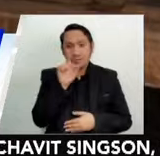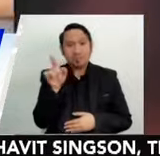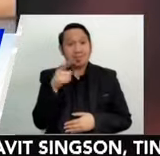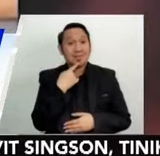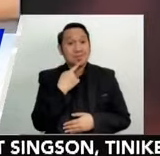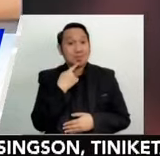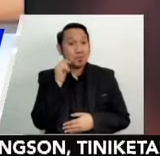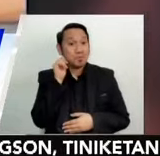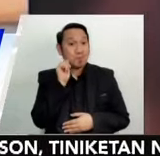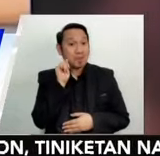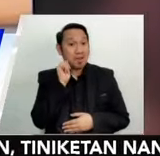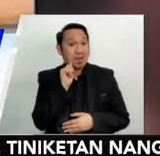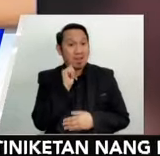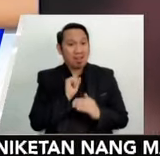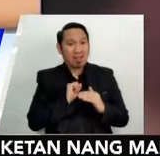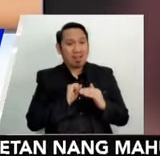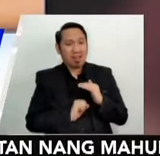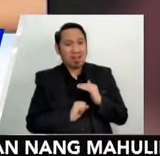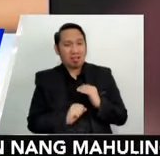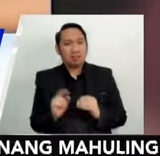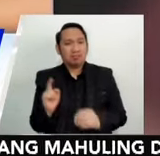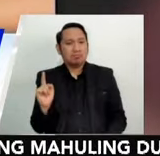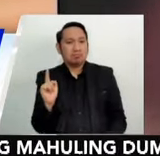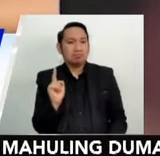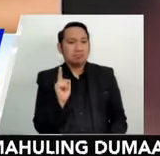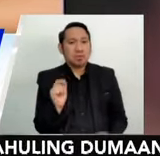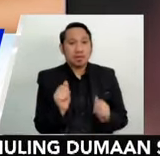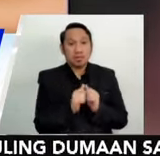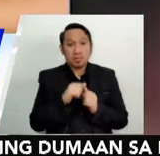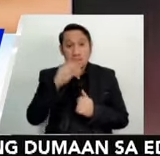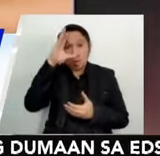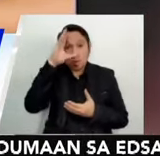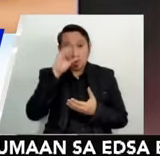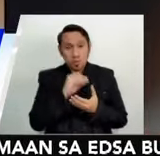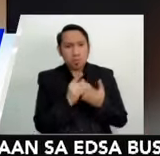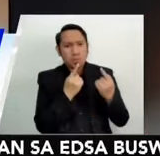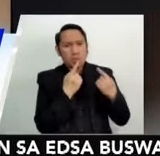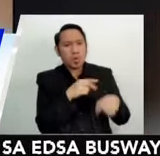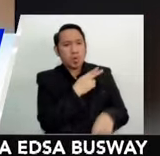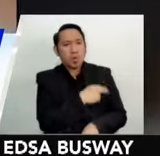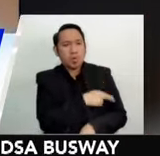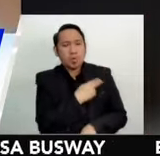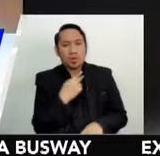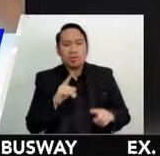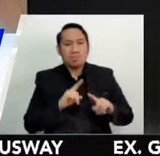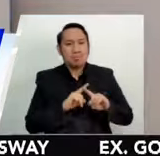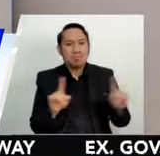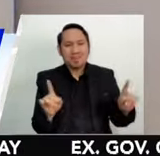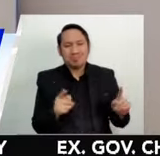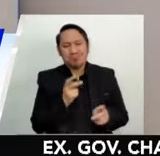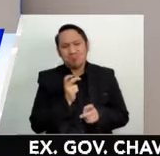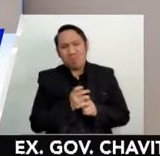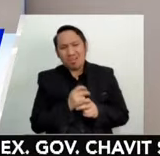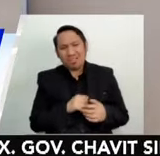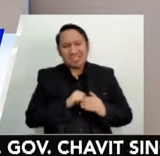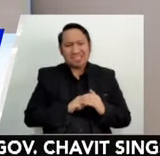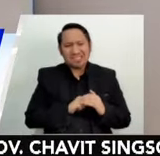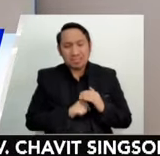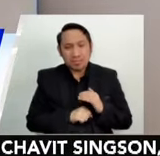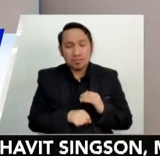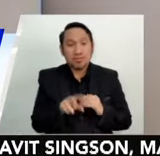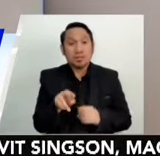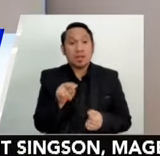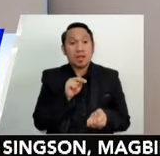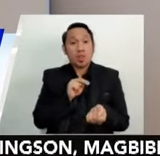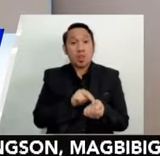Villacorta, naglalakad sila ng kaniyang asawa papunta sana sa ospital pero hindi na sila umabot. Doon na sila nakita ng third year nursing